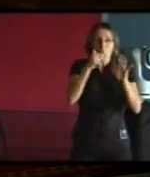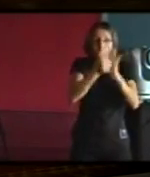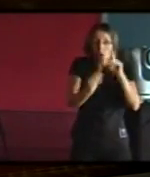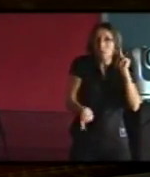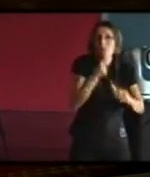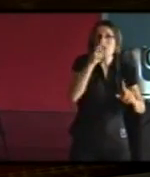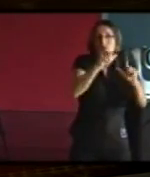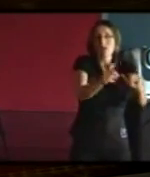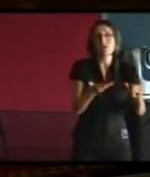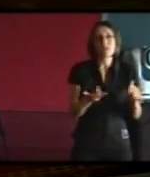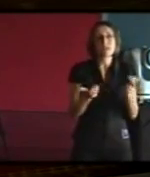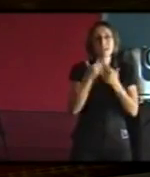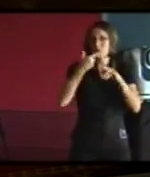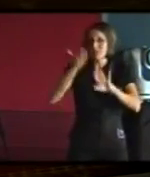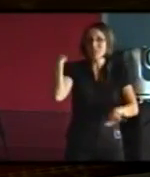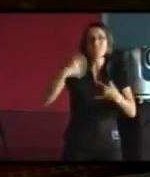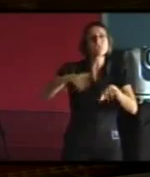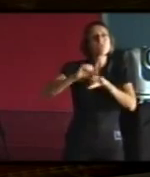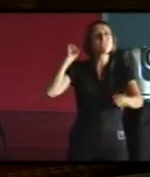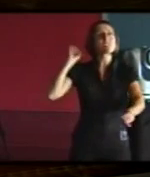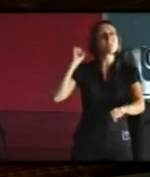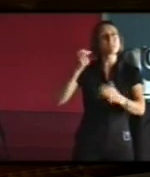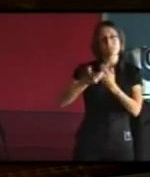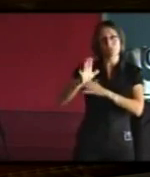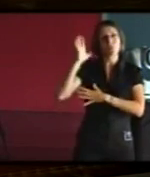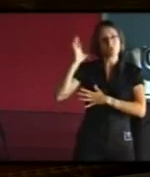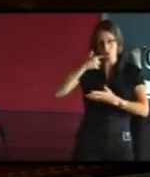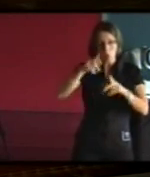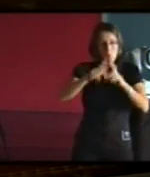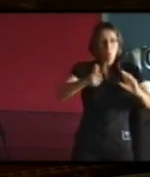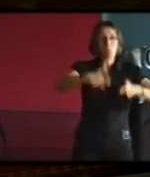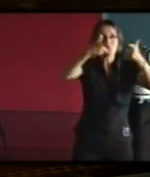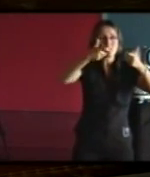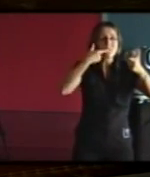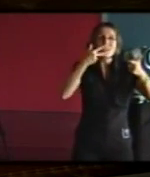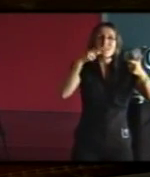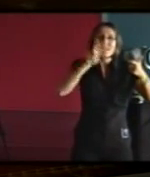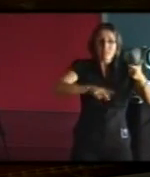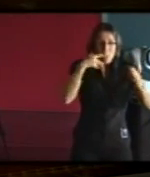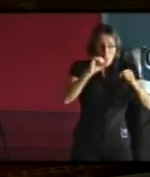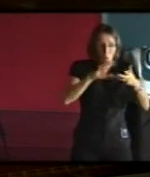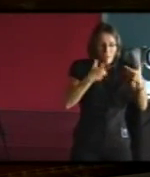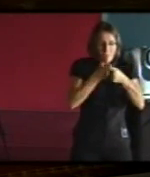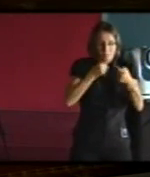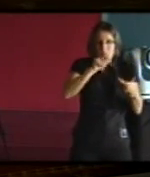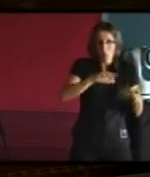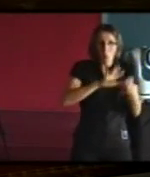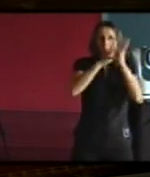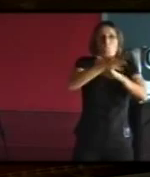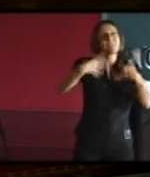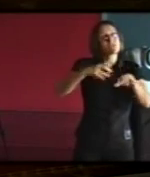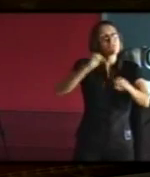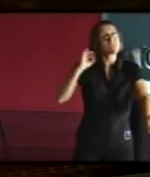l'immobilier du 19e siècle ou haussmannien a été capable de s'adapter et de se reconstruire sur lui-même et de se transformer de manière